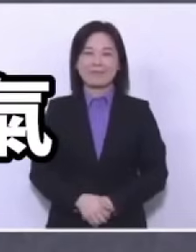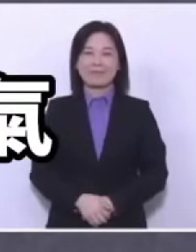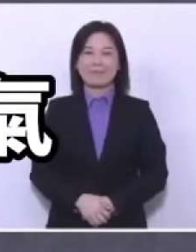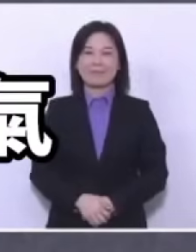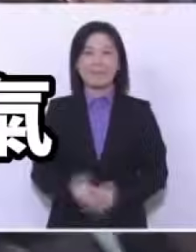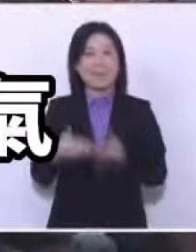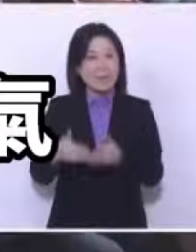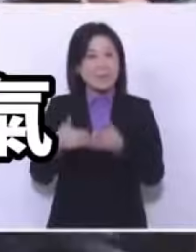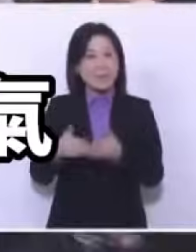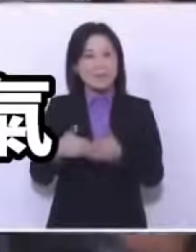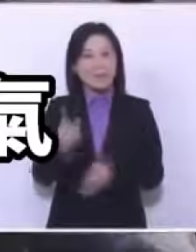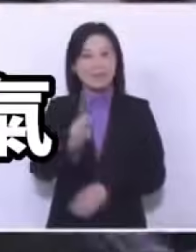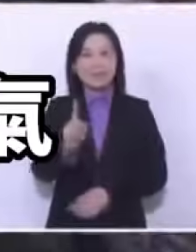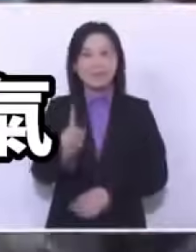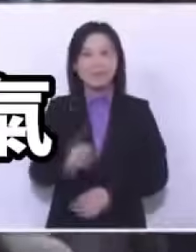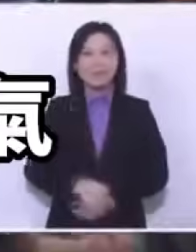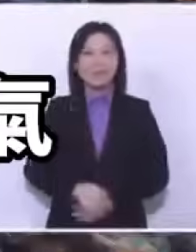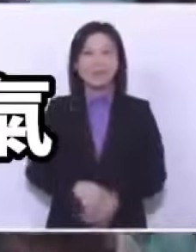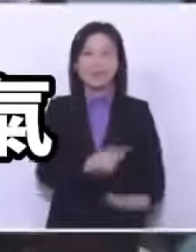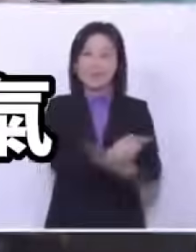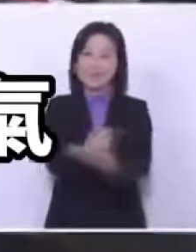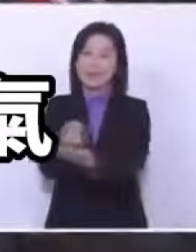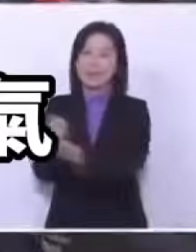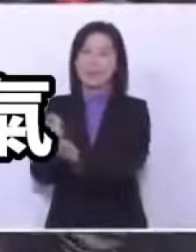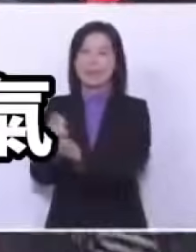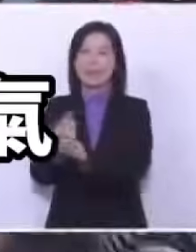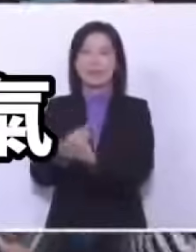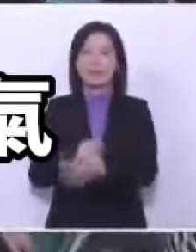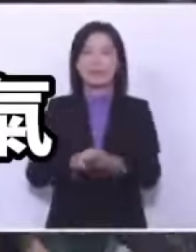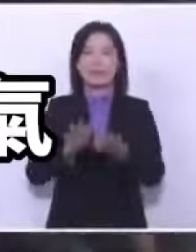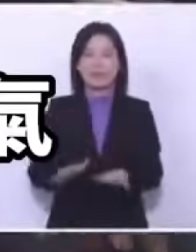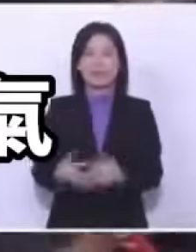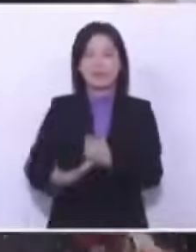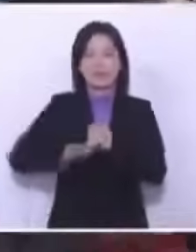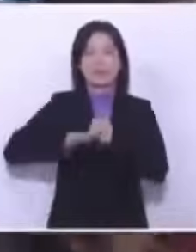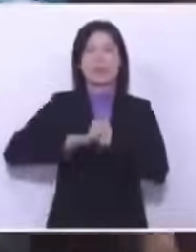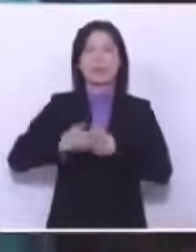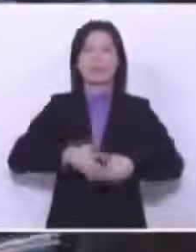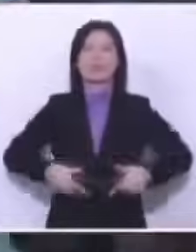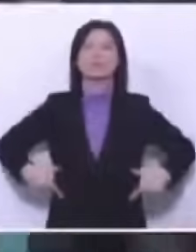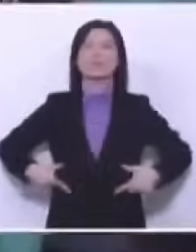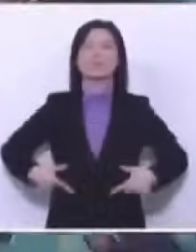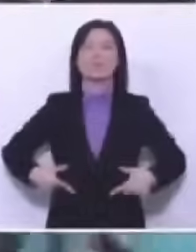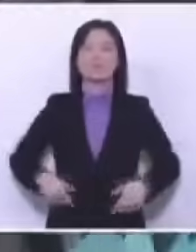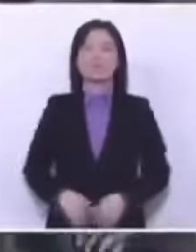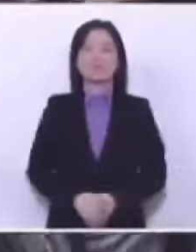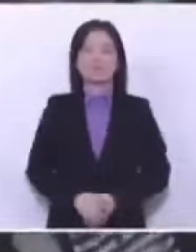更重要的是各位今天给我的勇气。